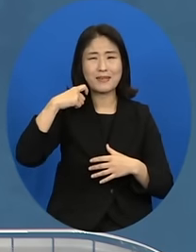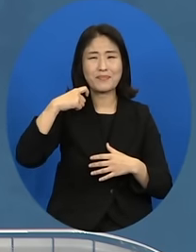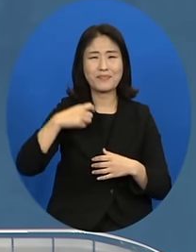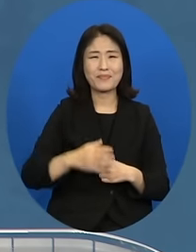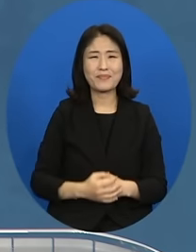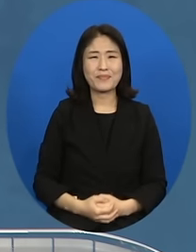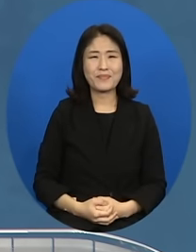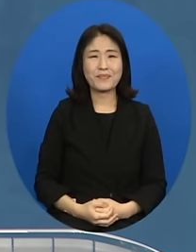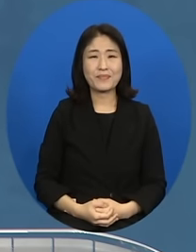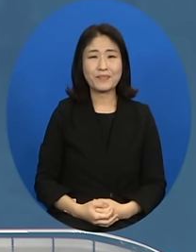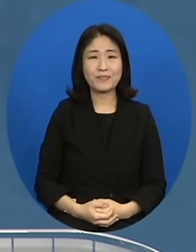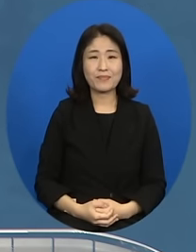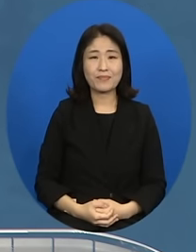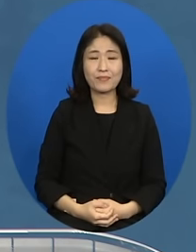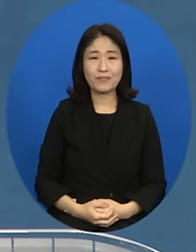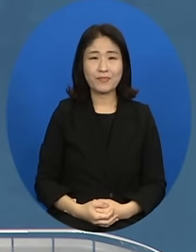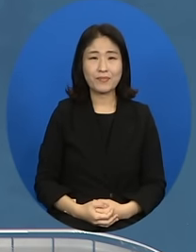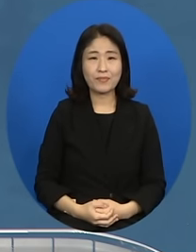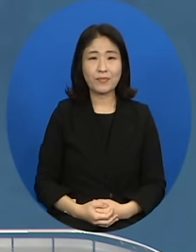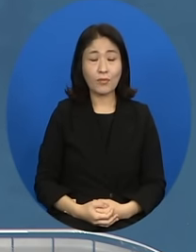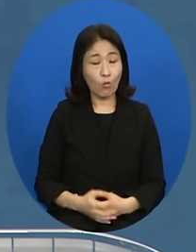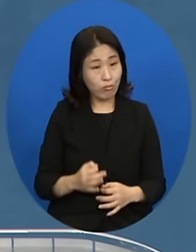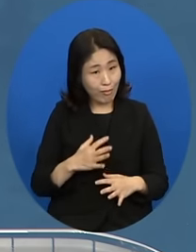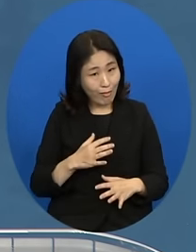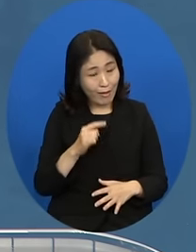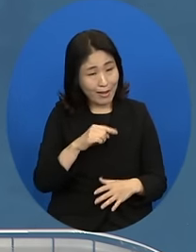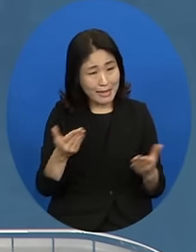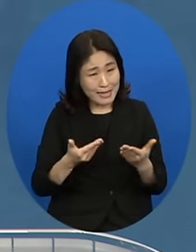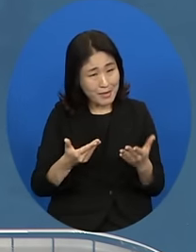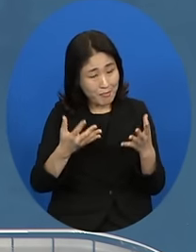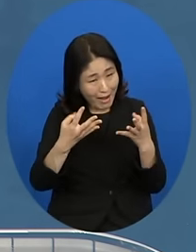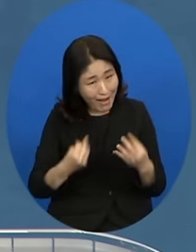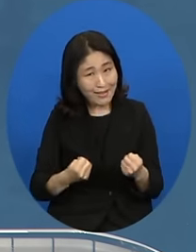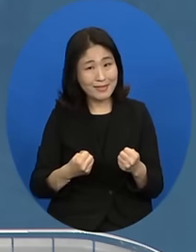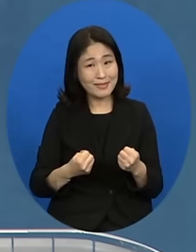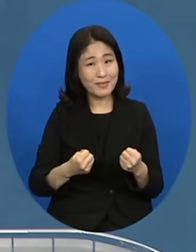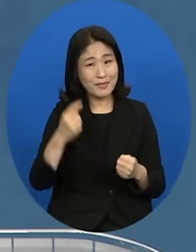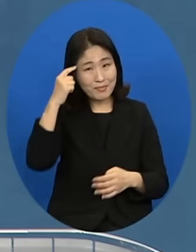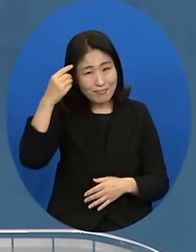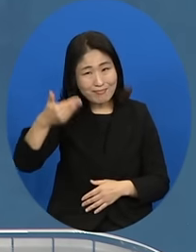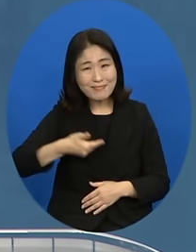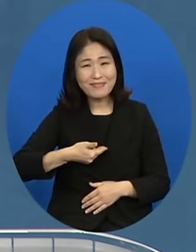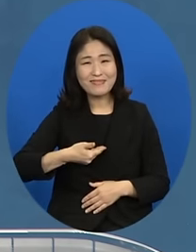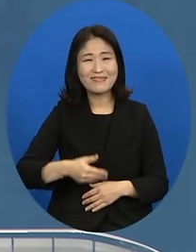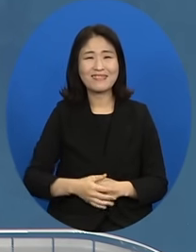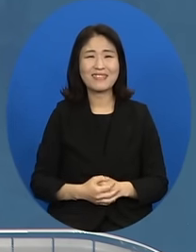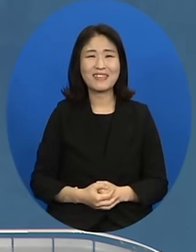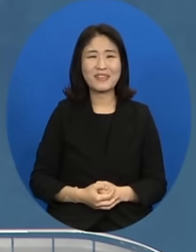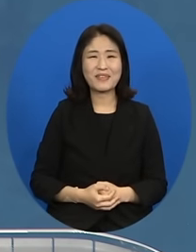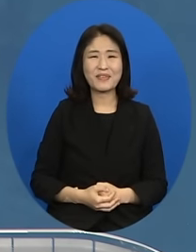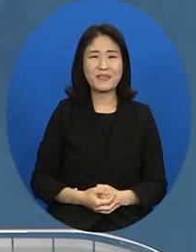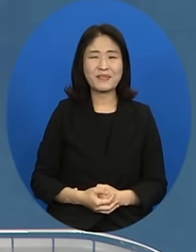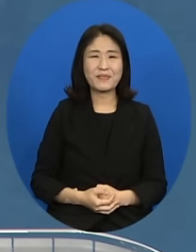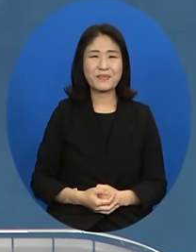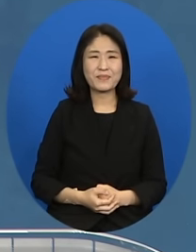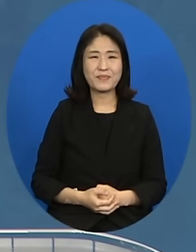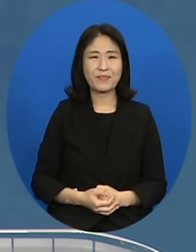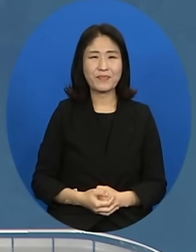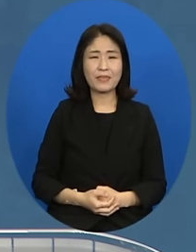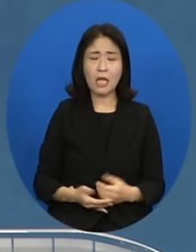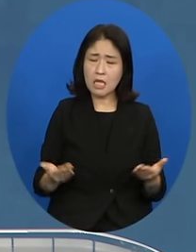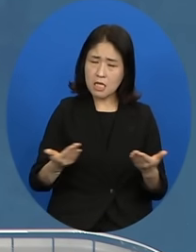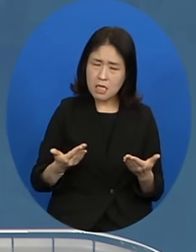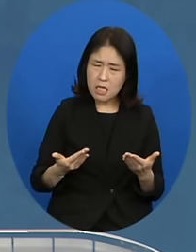그랬더니 그 목사님이 깜짝 놀라시면서 그렇게나 사역이 많았나요? 그러시더라고요. 제가 사역